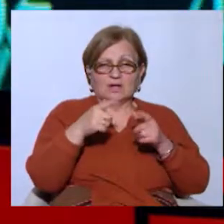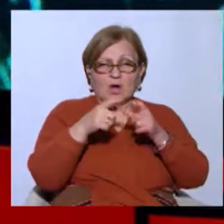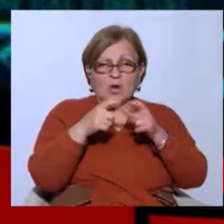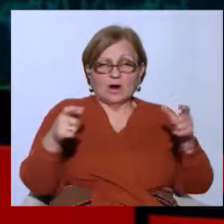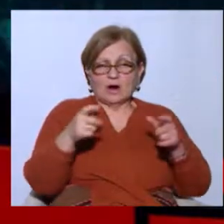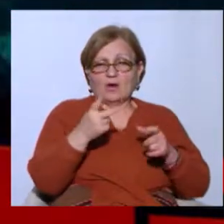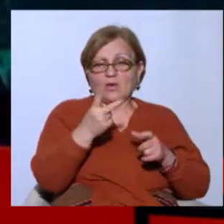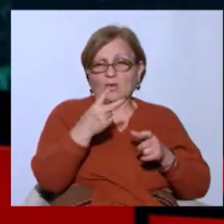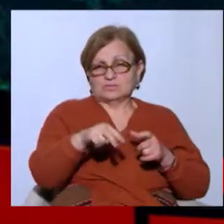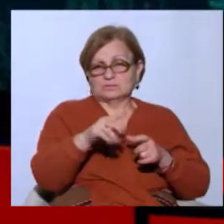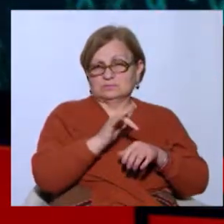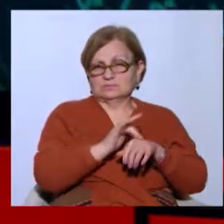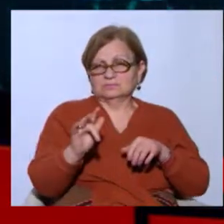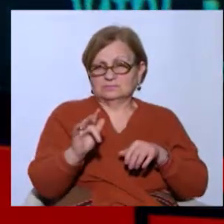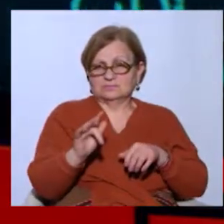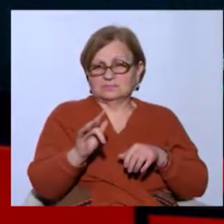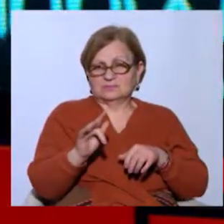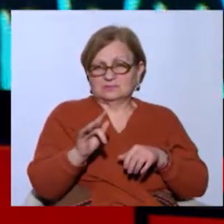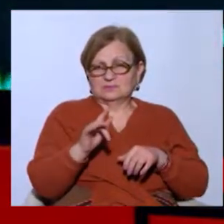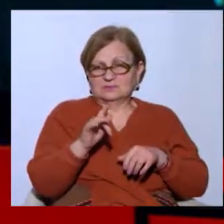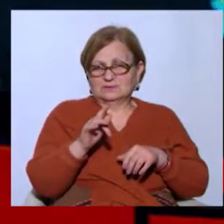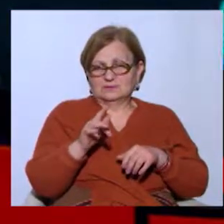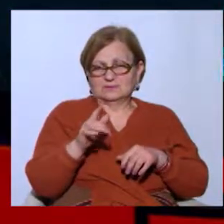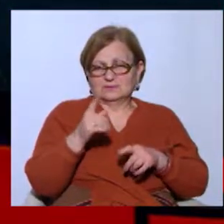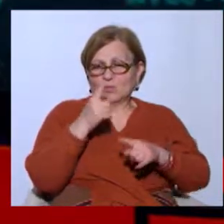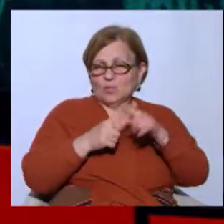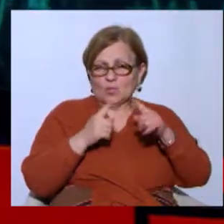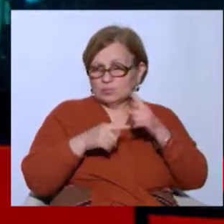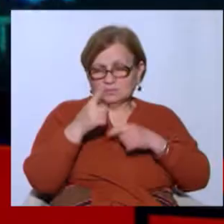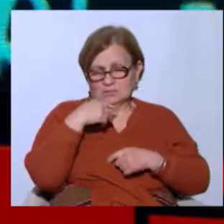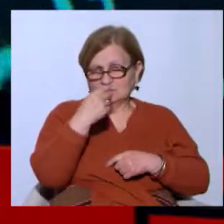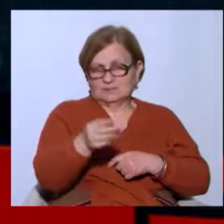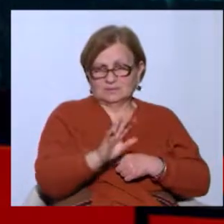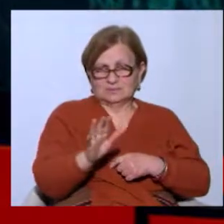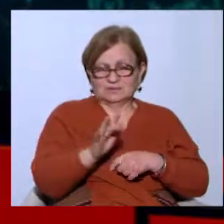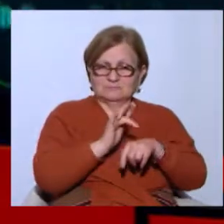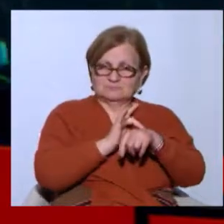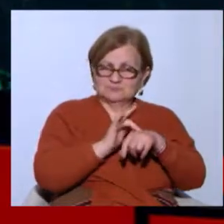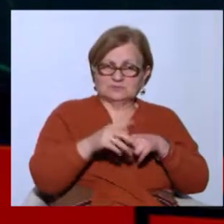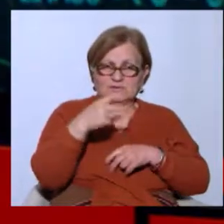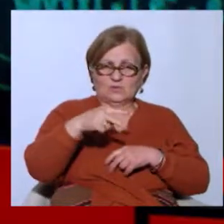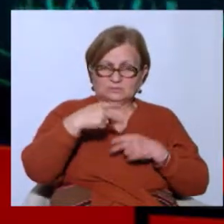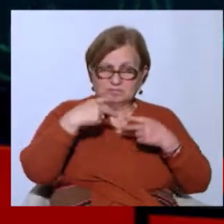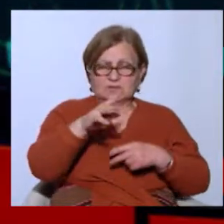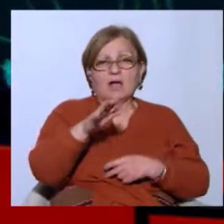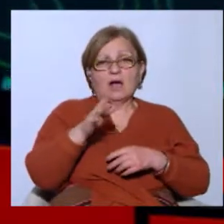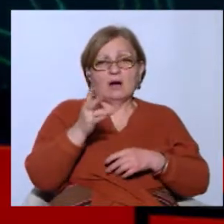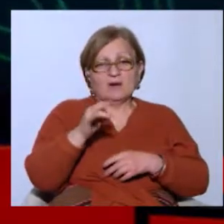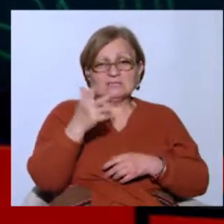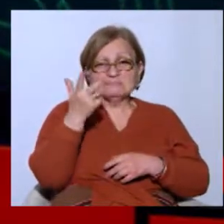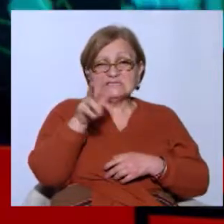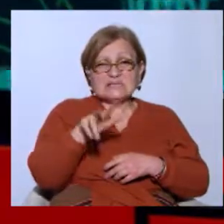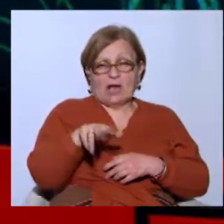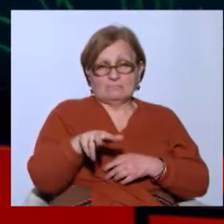არ დარჩეს. ისე რომ თქვენ არაფერი არ დაგიბრუნონ ხურდაც. სრულიად მთლიანად დახარჯოთ 20 ლარი.